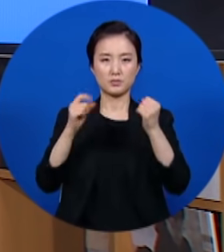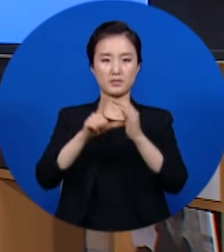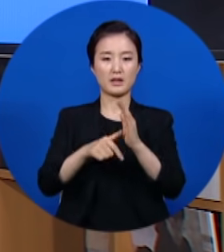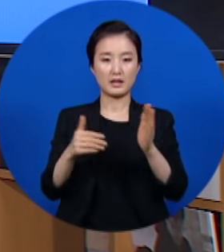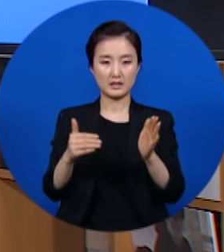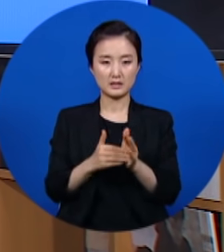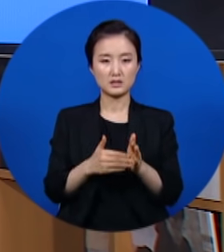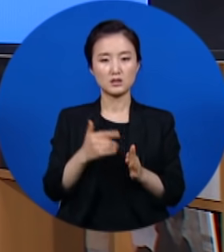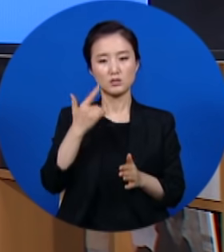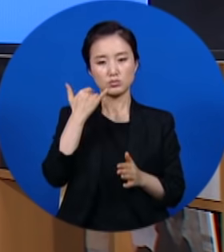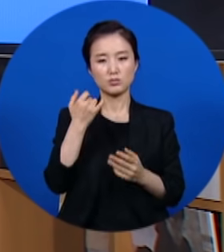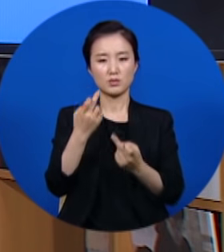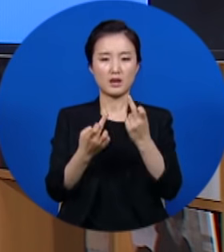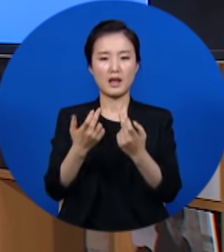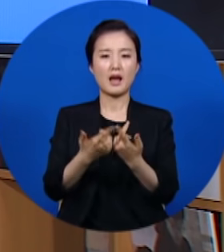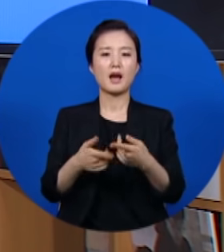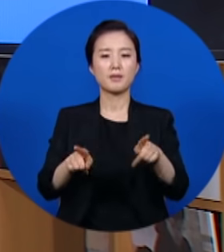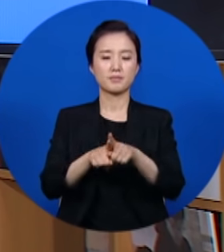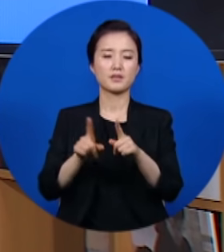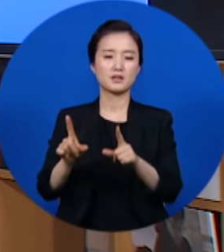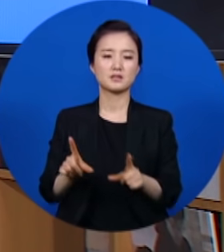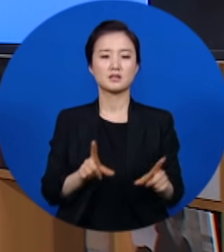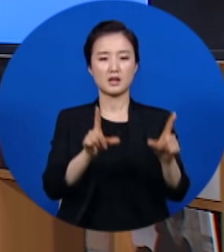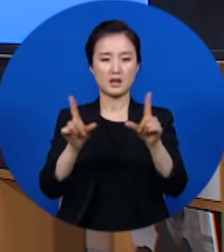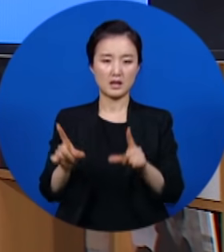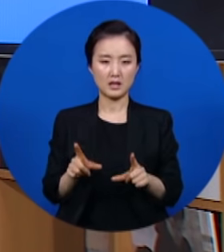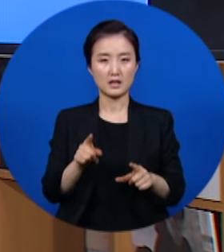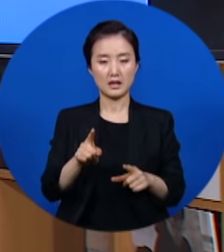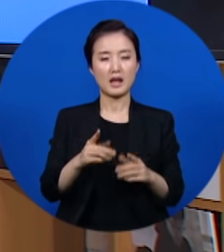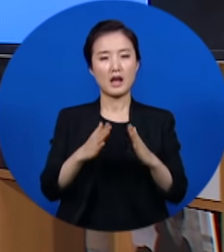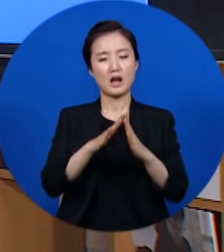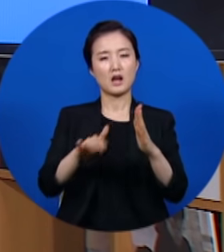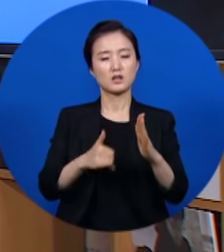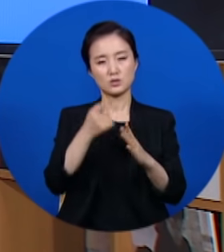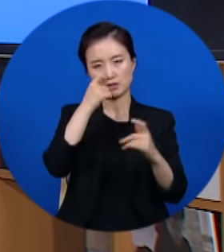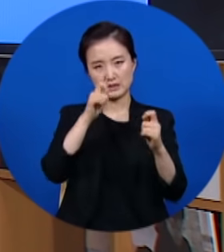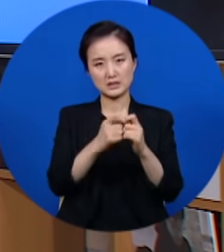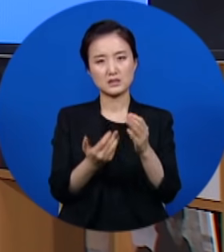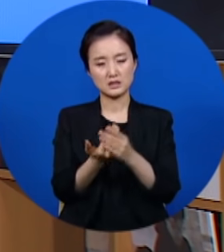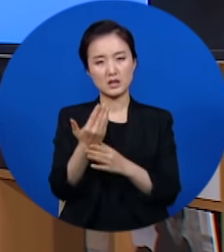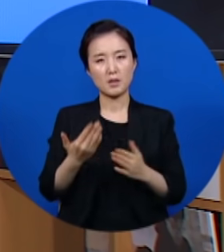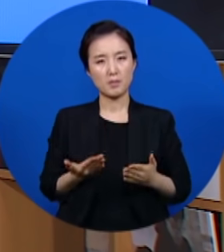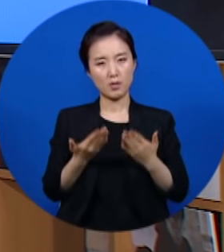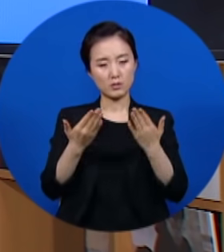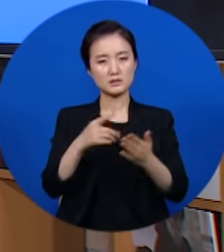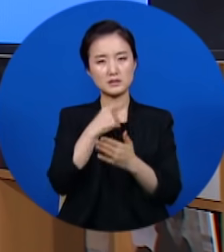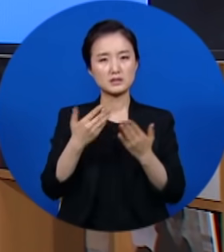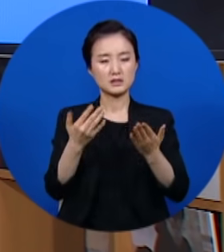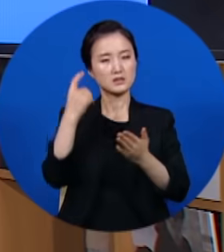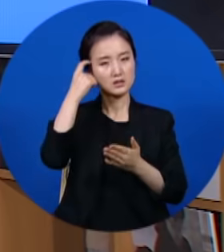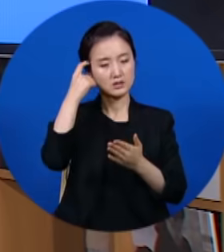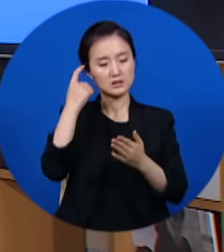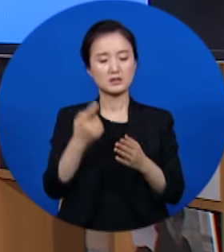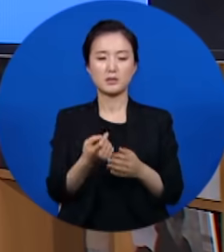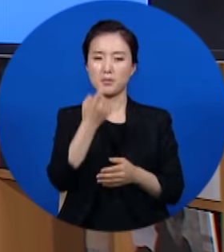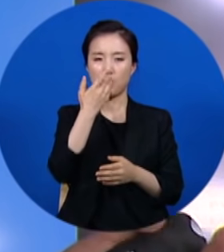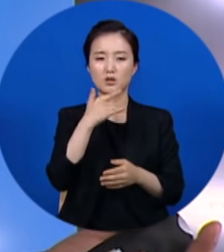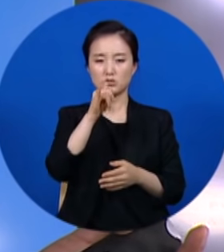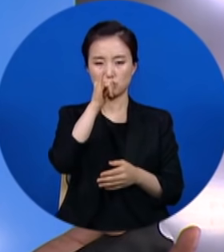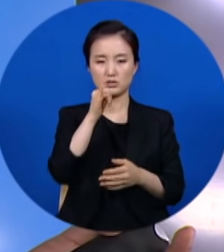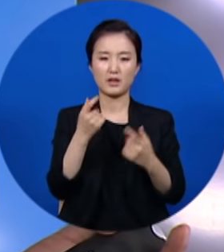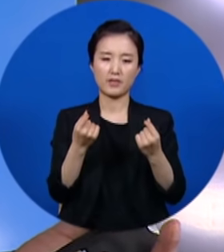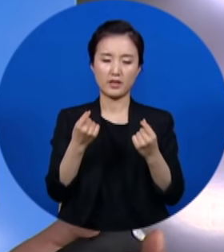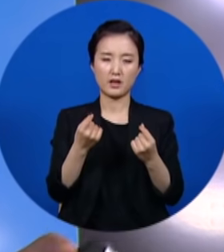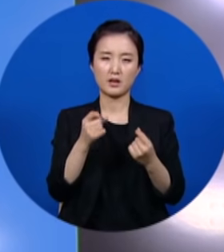부모 형제와 부대끼면서 살아야 가족간의 정이 생기고 봉사정신 희생 경제로 뺄 수 있습니다 괴로와